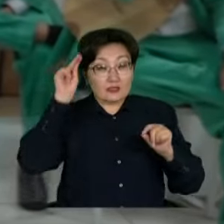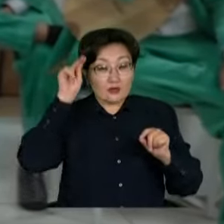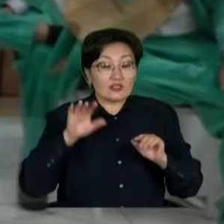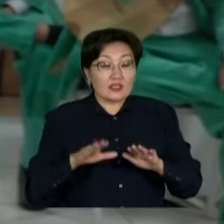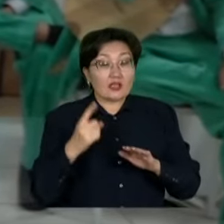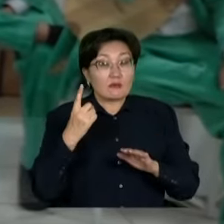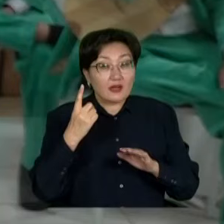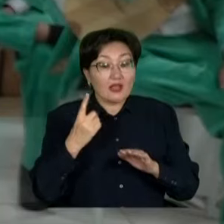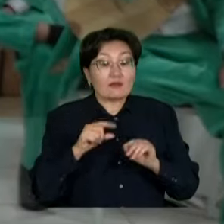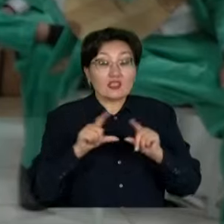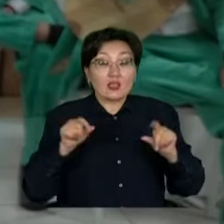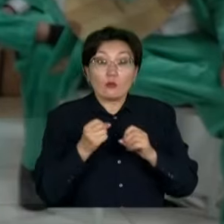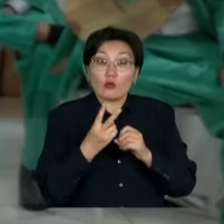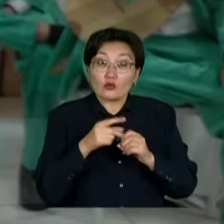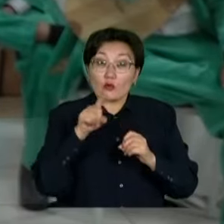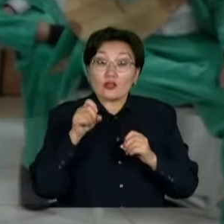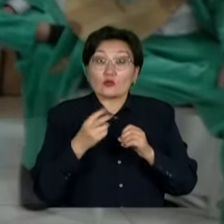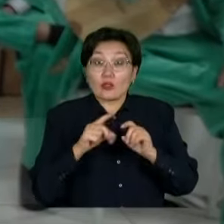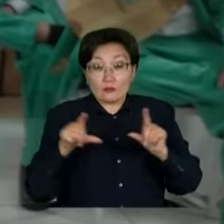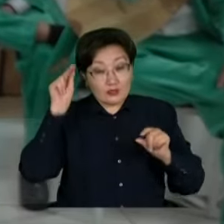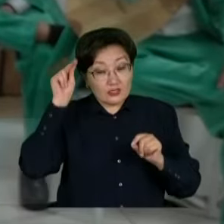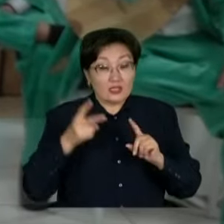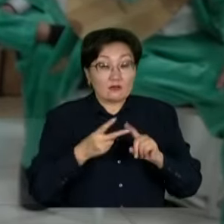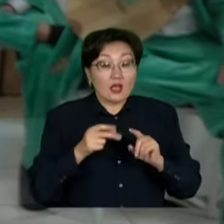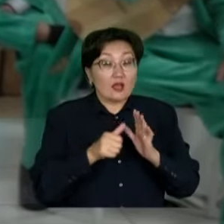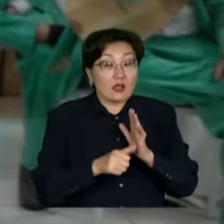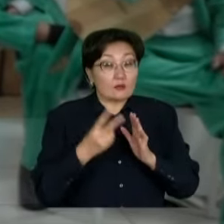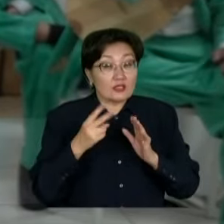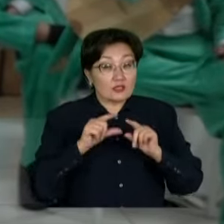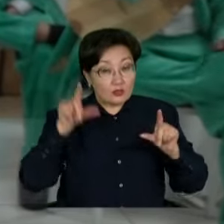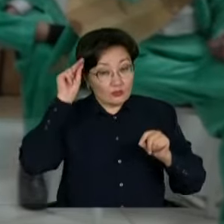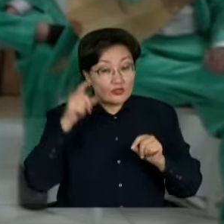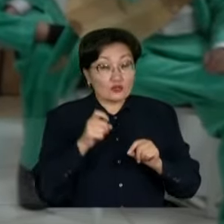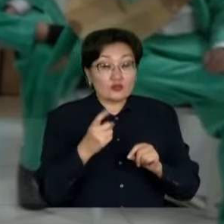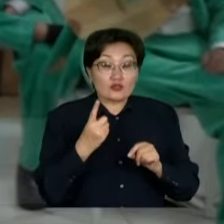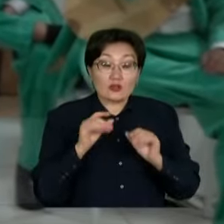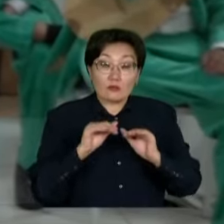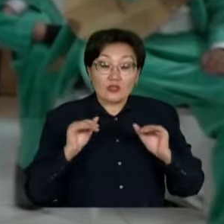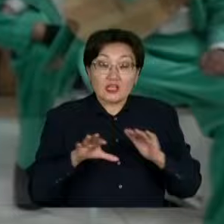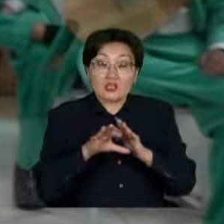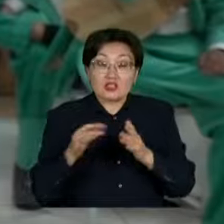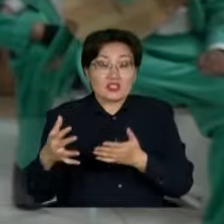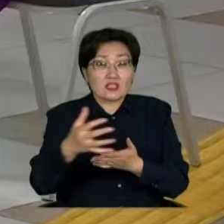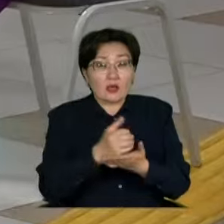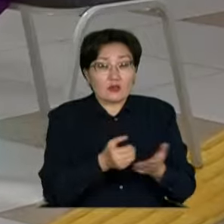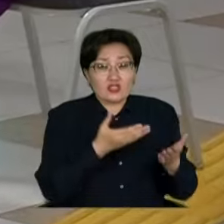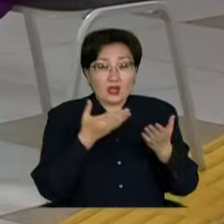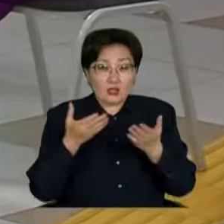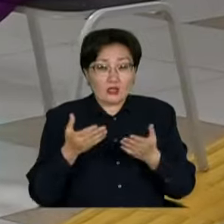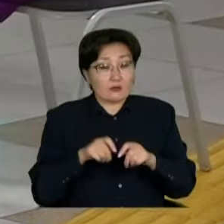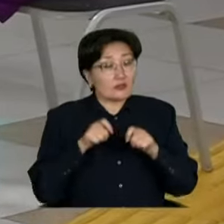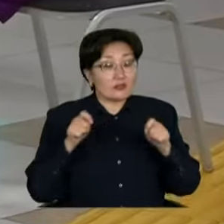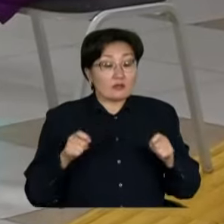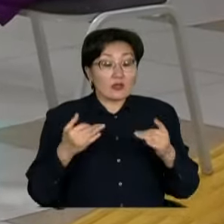мектеп, 12-ші мектеп болған. Содан кейін екінші ғып жаңа 62-ші мектепті 101 баланы теріп, жинап жүріп ашқамыз. Қазір